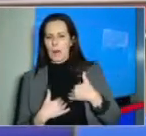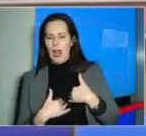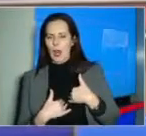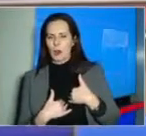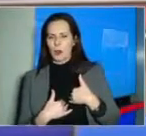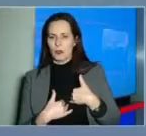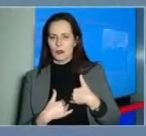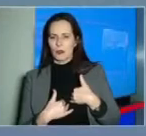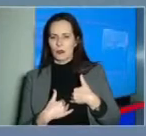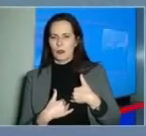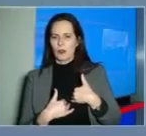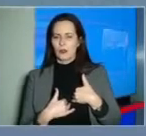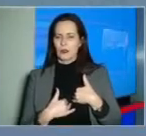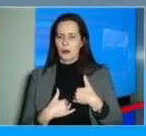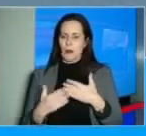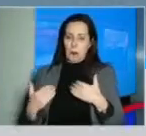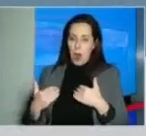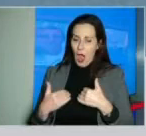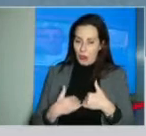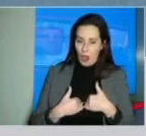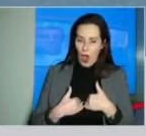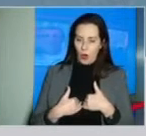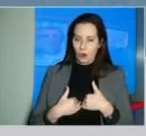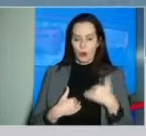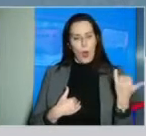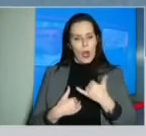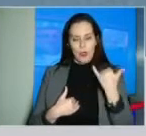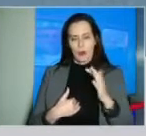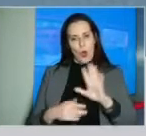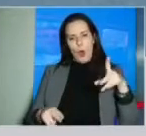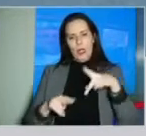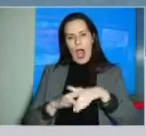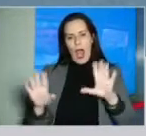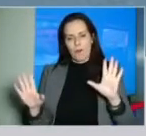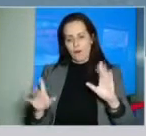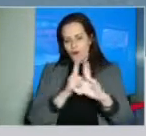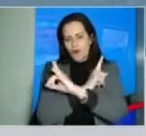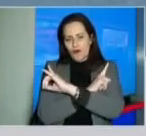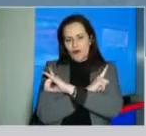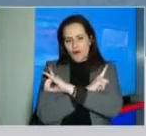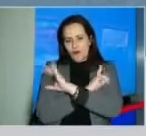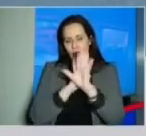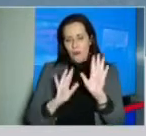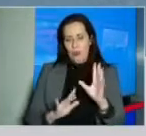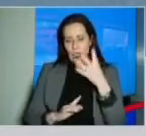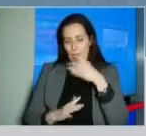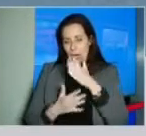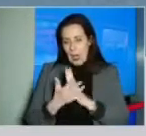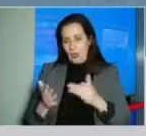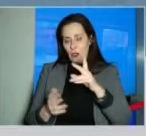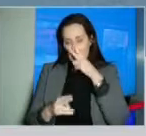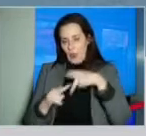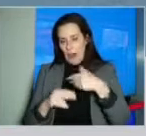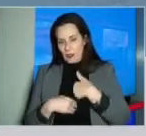זה? אתם לא הורפתם בעת. אנחנו באופן עקבי ושיטתי לא התערבנו במה שנעשה במפלגות אחרות. לצערנו, יש כאלה שניסו להתערב